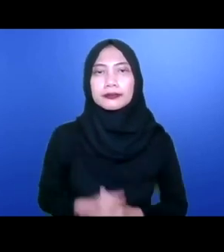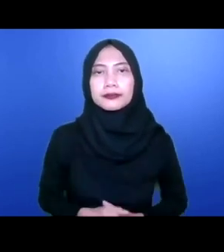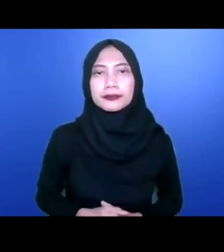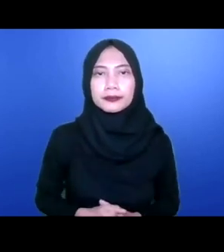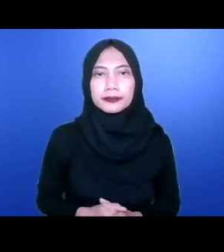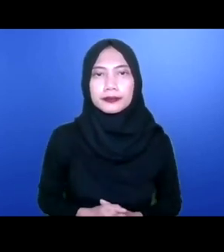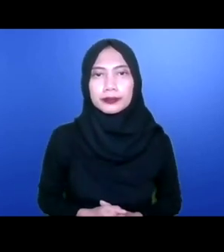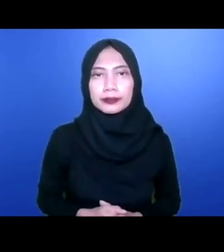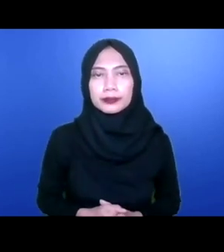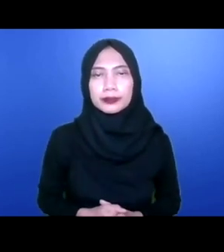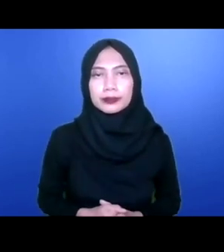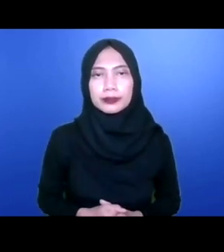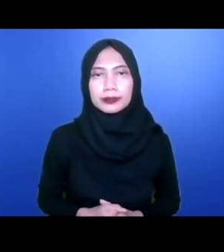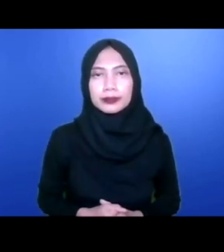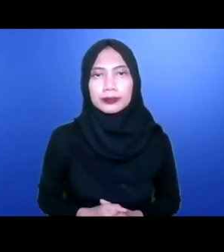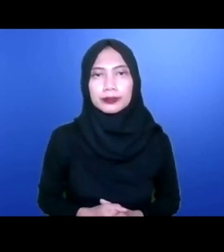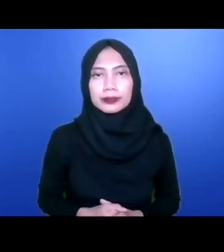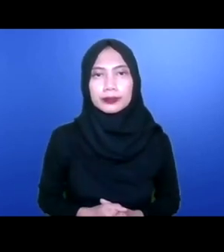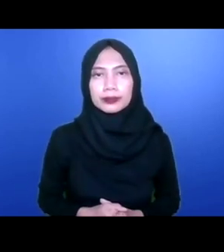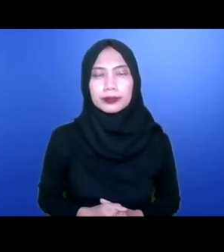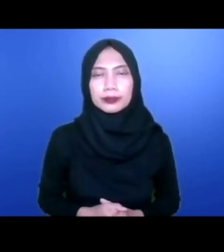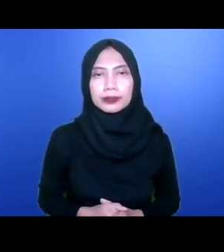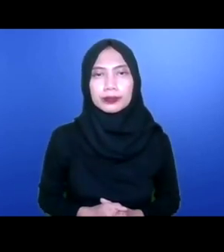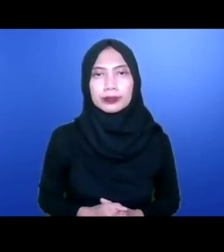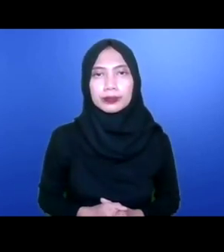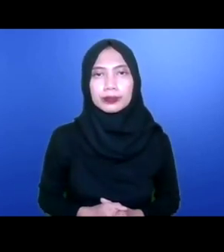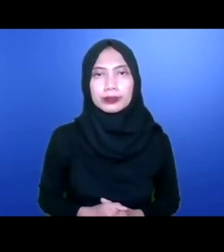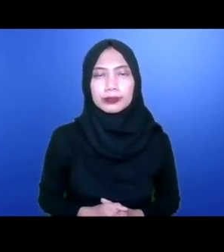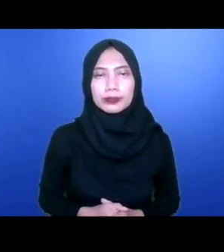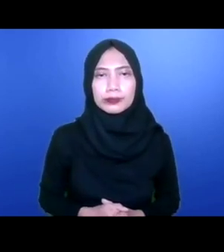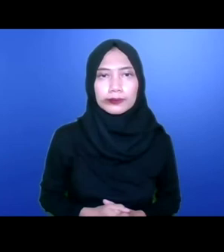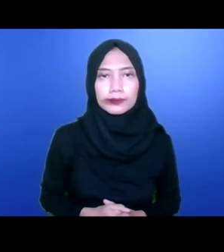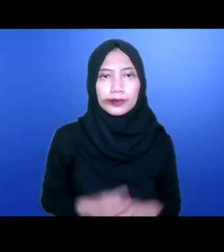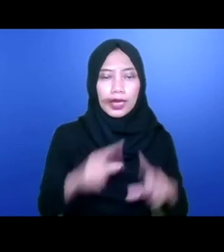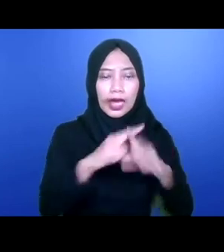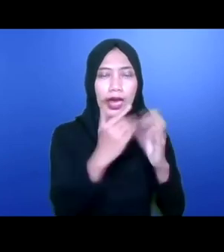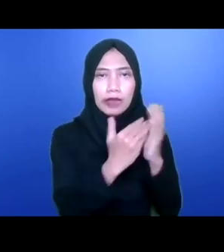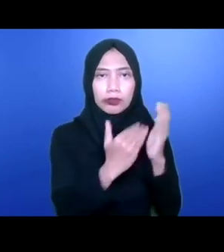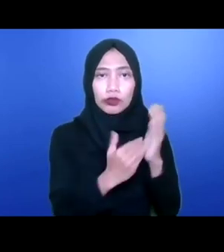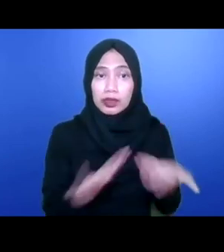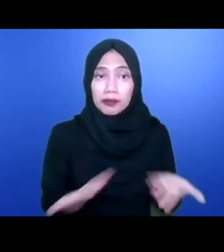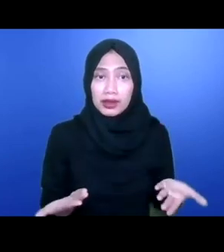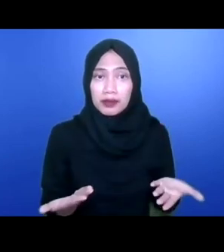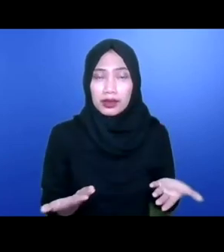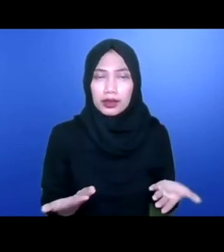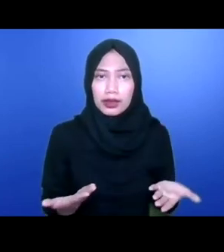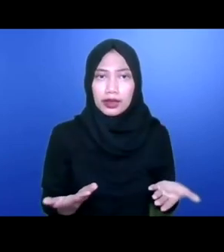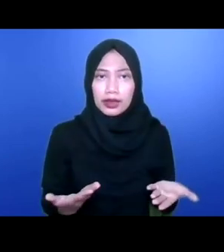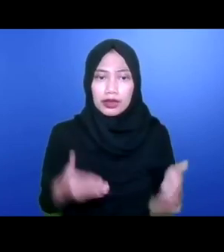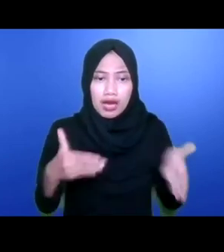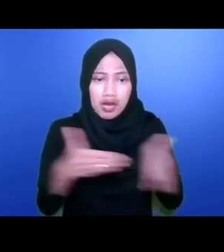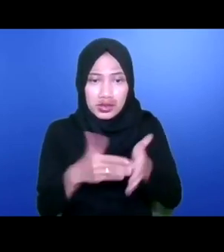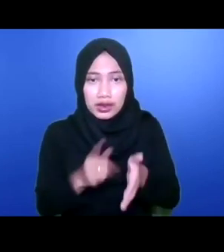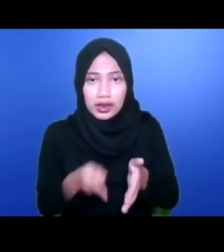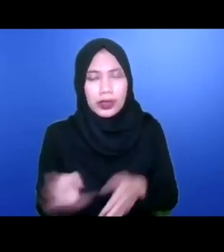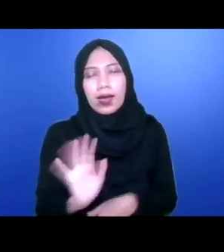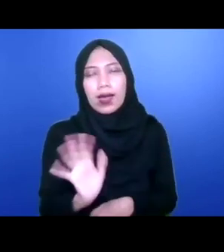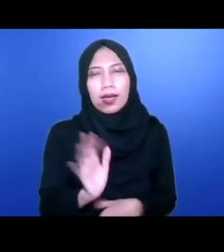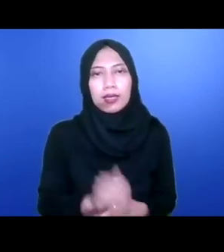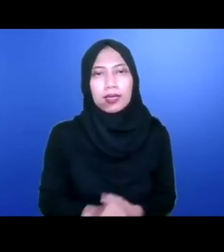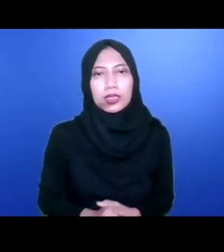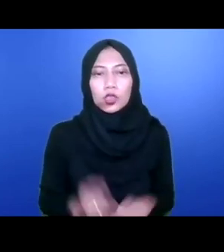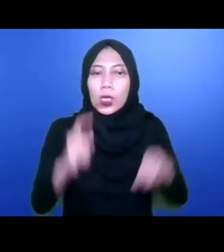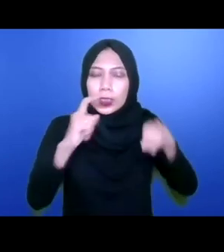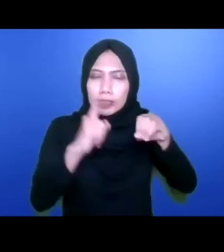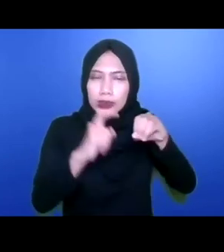menghambatan regulasi untuk merekrut dan mengoptimasi jaringan yang sudah ada, saya rasa tidak ada. Tergantung dari mana IT